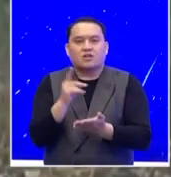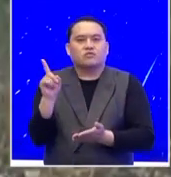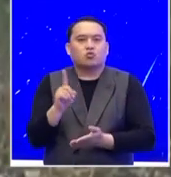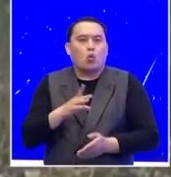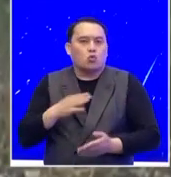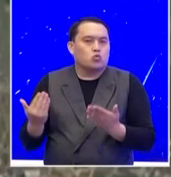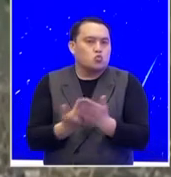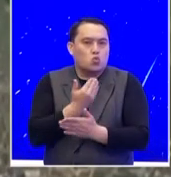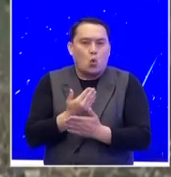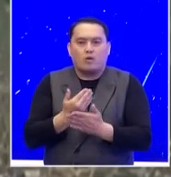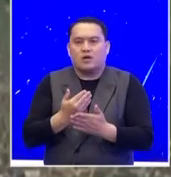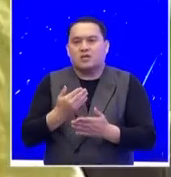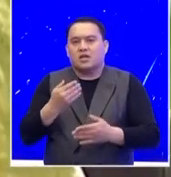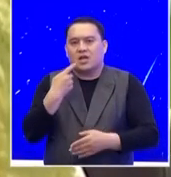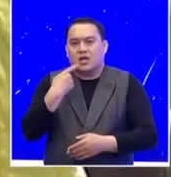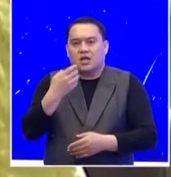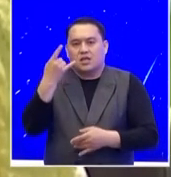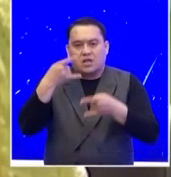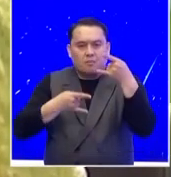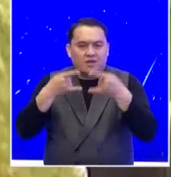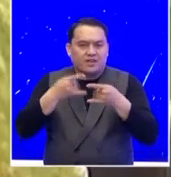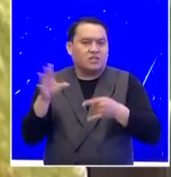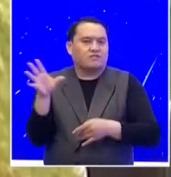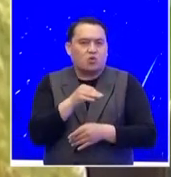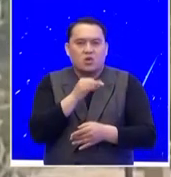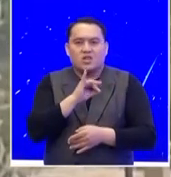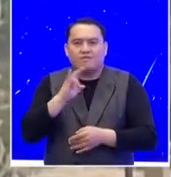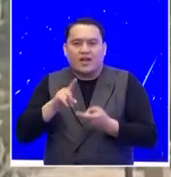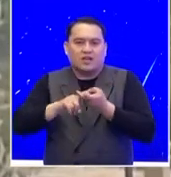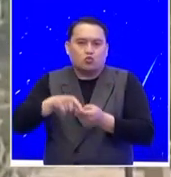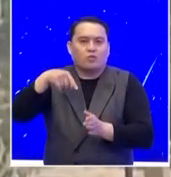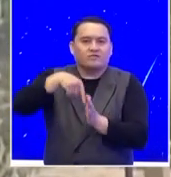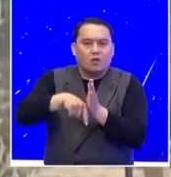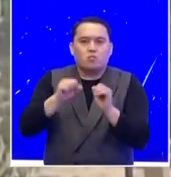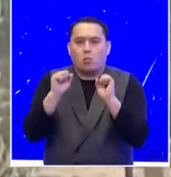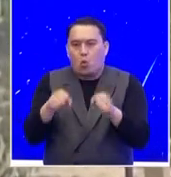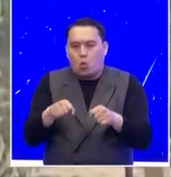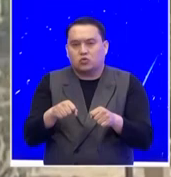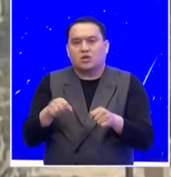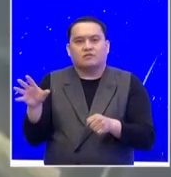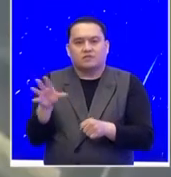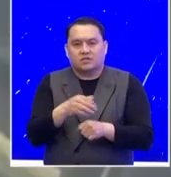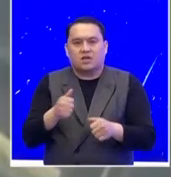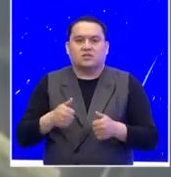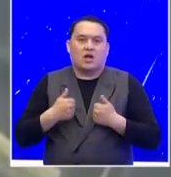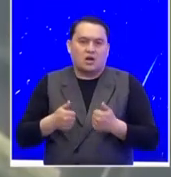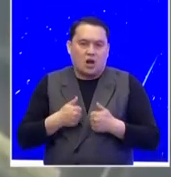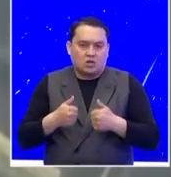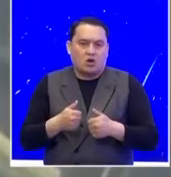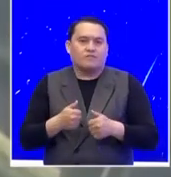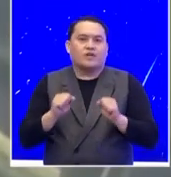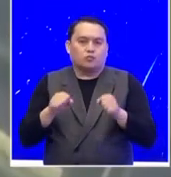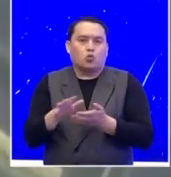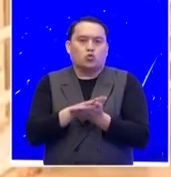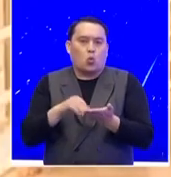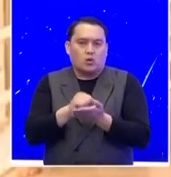Из новшеств ультрафиолет и тепловизор. Поскольку любая инфекция, проникшая к саженцам, может обнулить все старания. Овощи выращивают